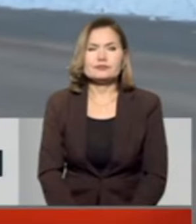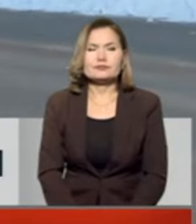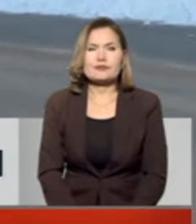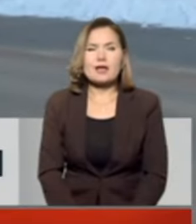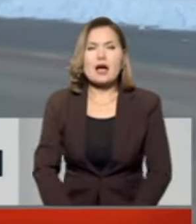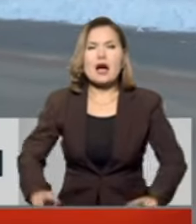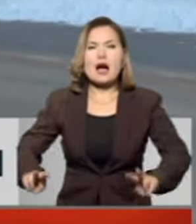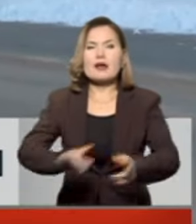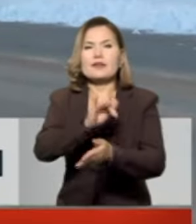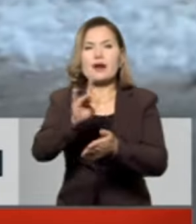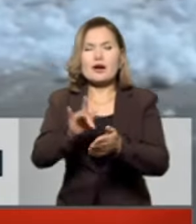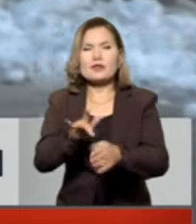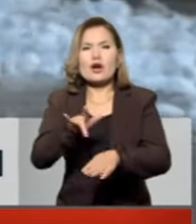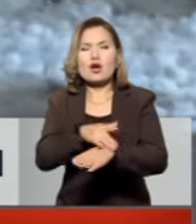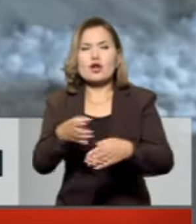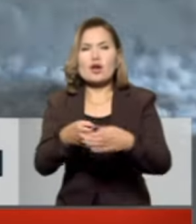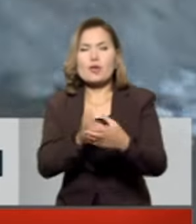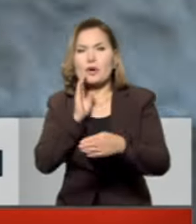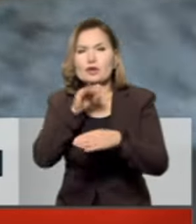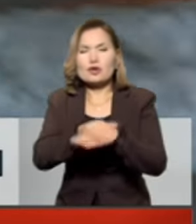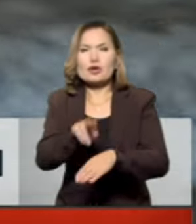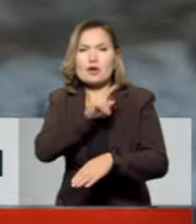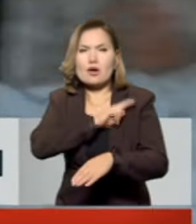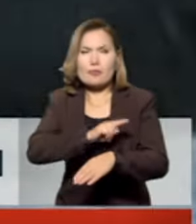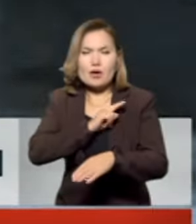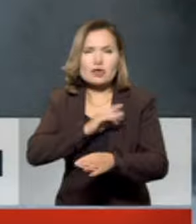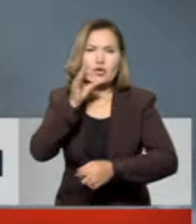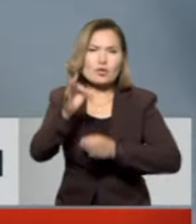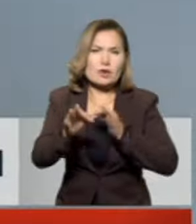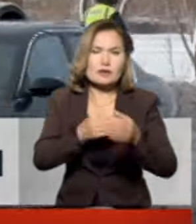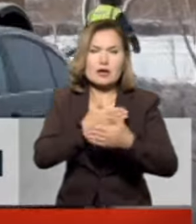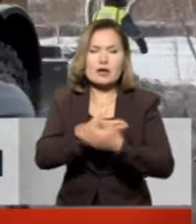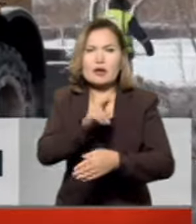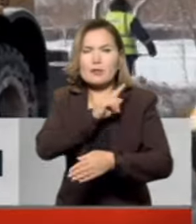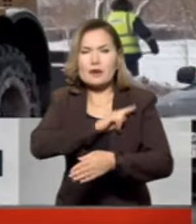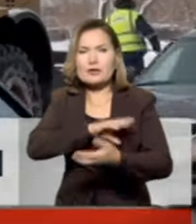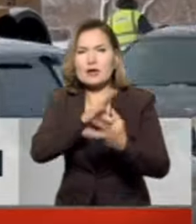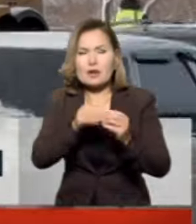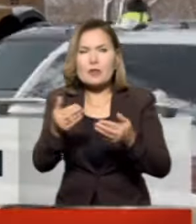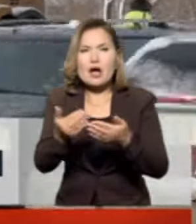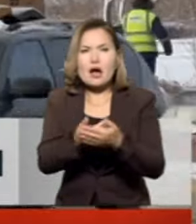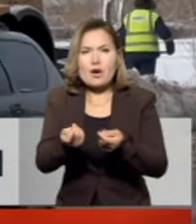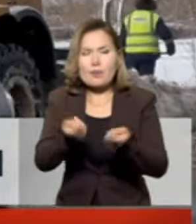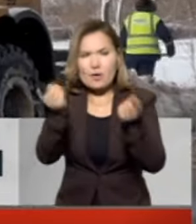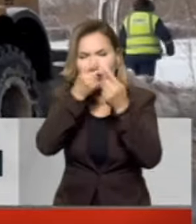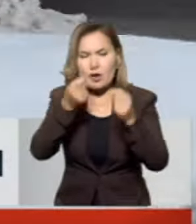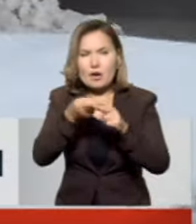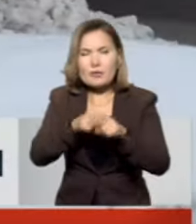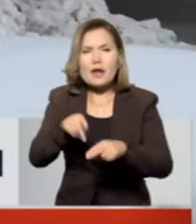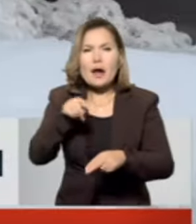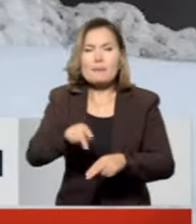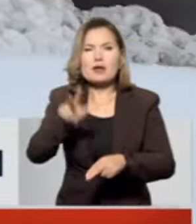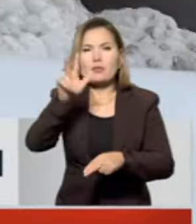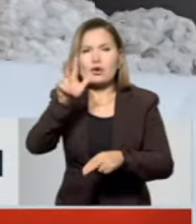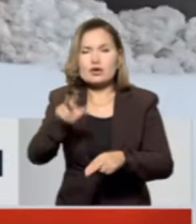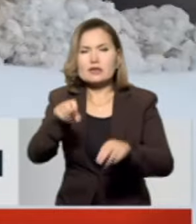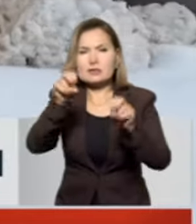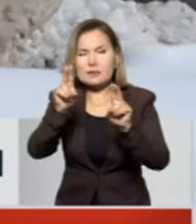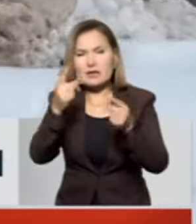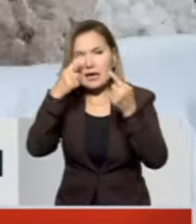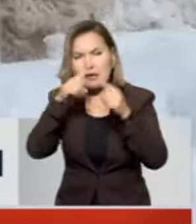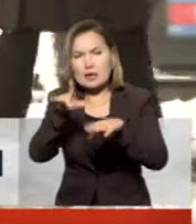Бас қаладағы коммуналдық қызмет тәулік бойы тоқтамай қар тазалап жатыр. Әкімдіктің ақпаратына сай бүгін 1300 арнайы техника